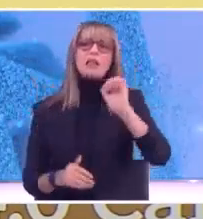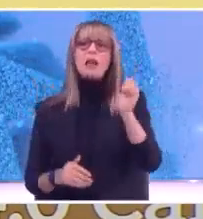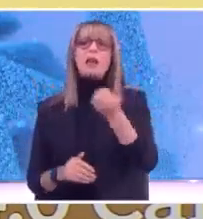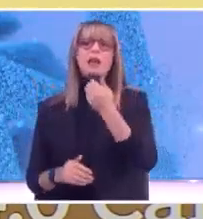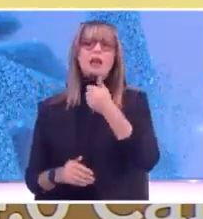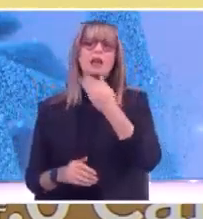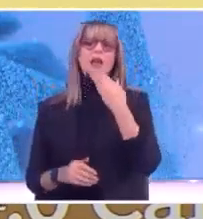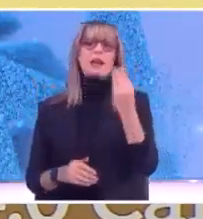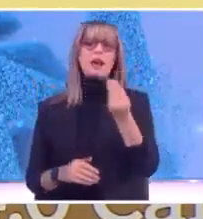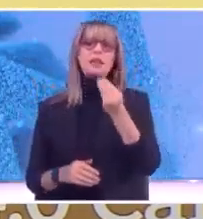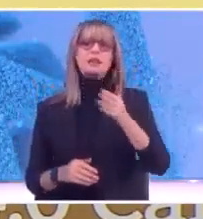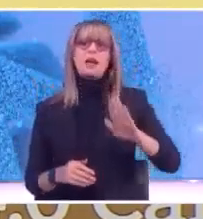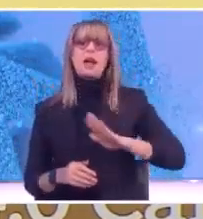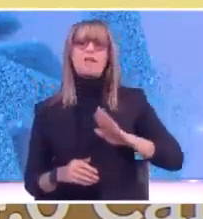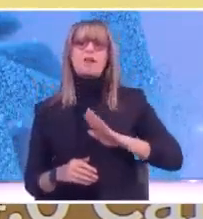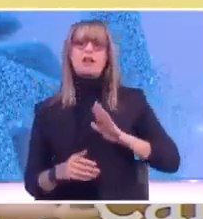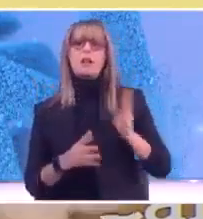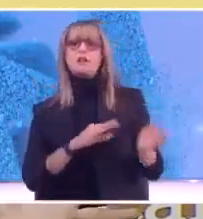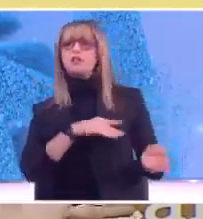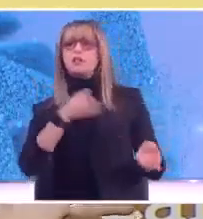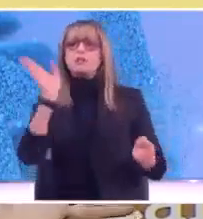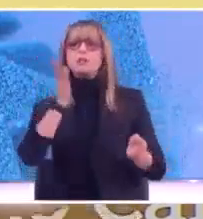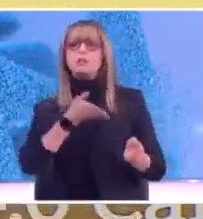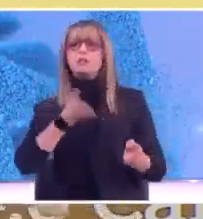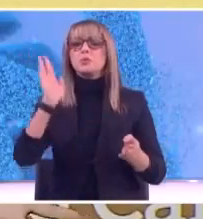genç evlatlarımızı kendi ülkelerine alıyorlar.